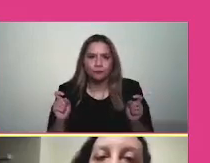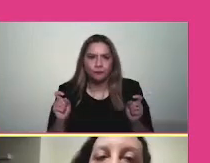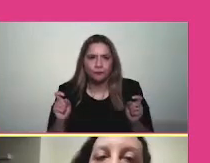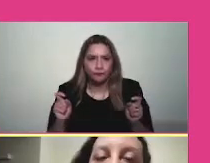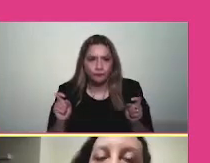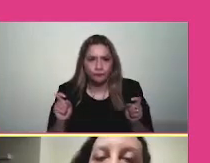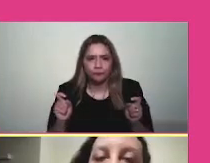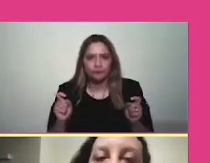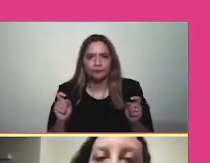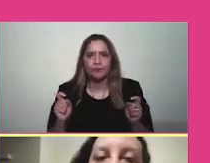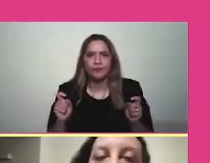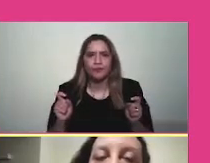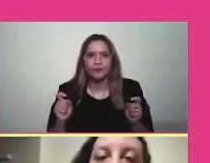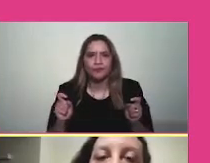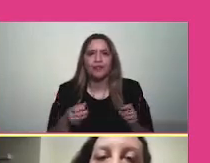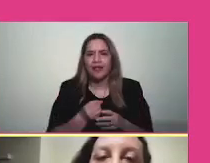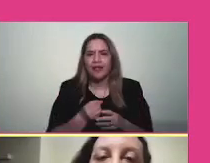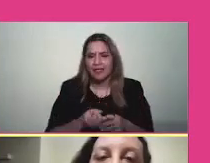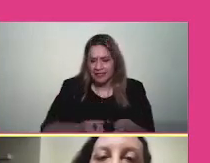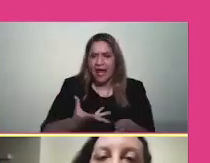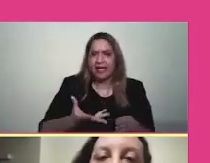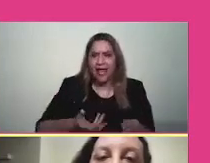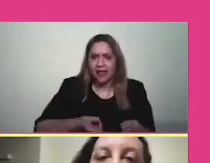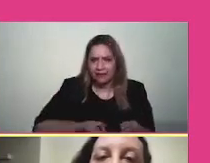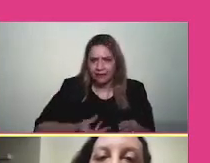τα ζάρια,